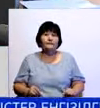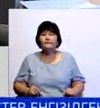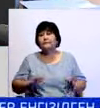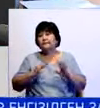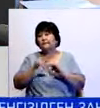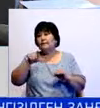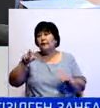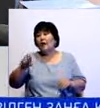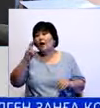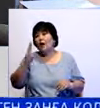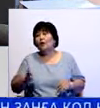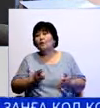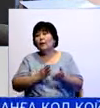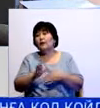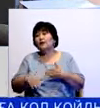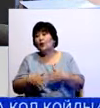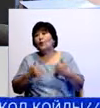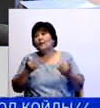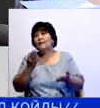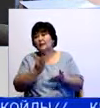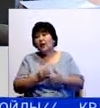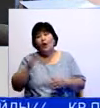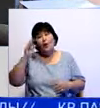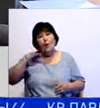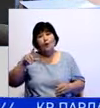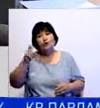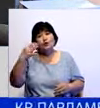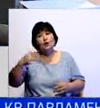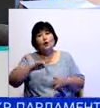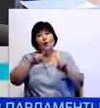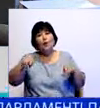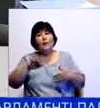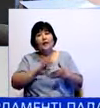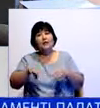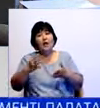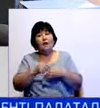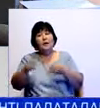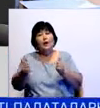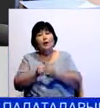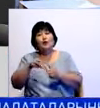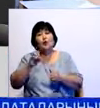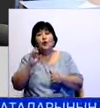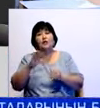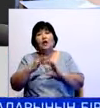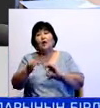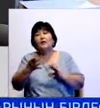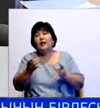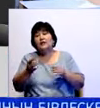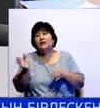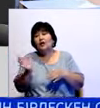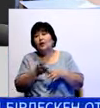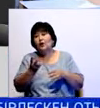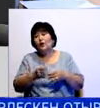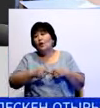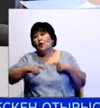Аудан тұрғындарына әлеуметтік бағытта көмек беріп жатырмыз. Оқушыларға 150 планшет алып бердік. Көршілес Төңкеріс ауылына ыза суды кетіру